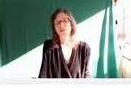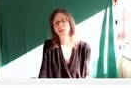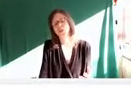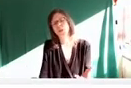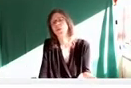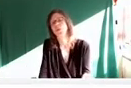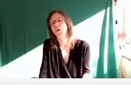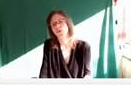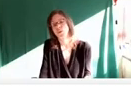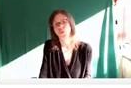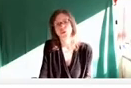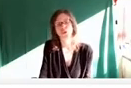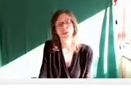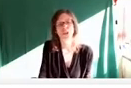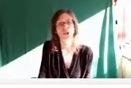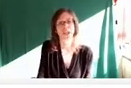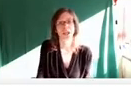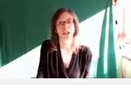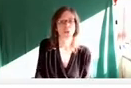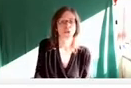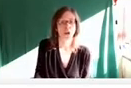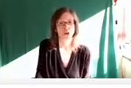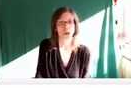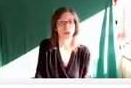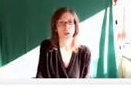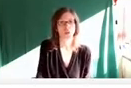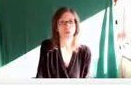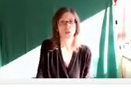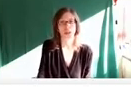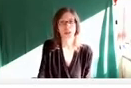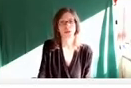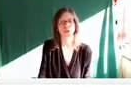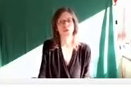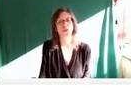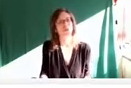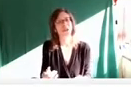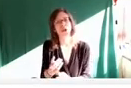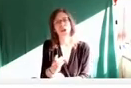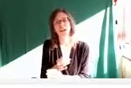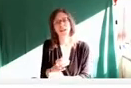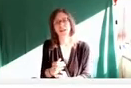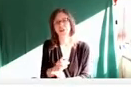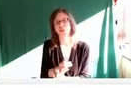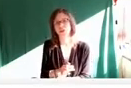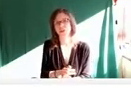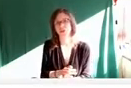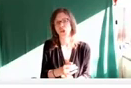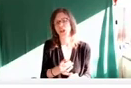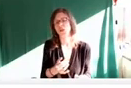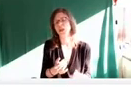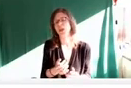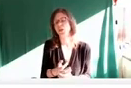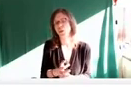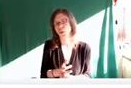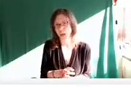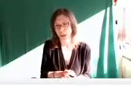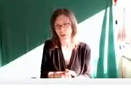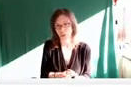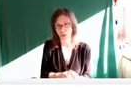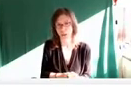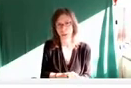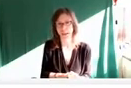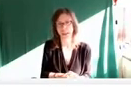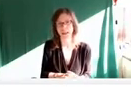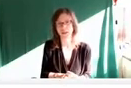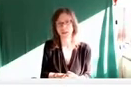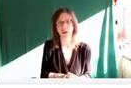Les bénéfices, bon, vous imaginez qu'il y en a plusieurs, je ne passerai pas beaucoup de temps là-dessus. Donc, une meilleure organisation de ses fichiers, une meilleure documentation